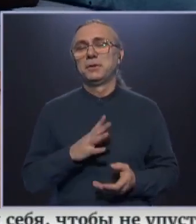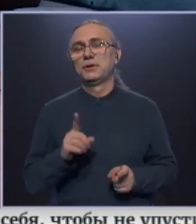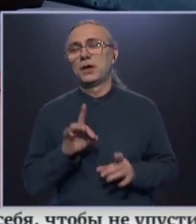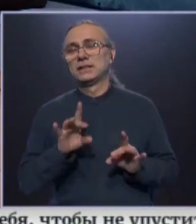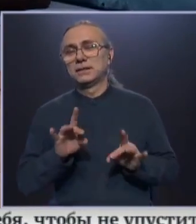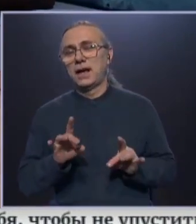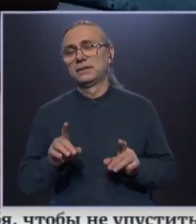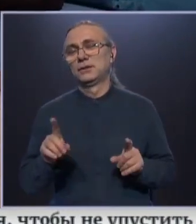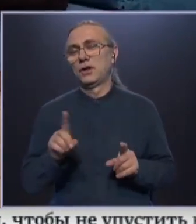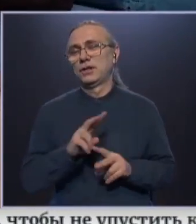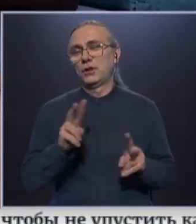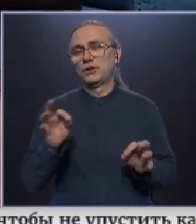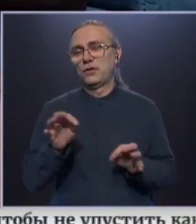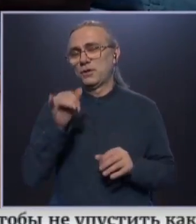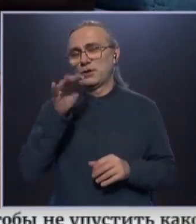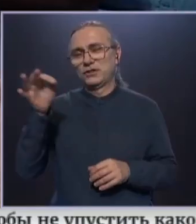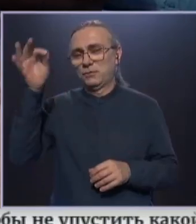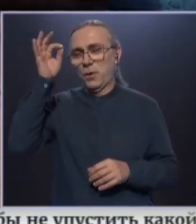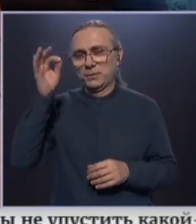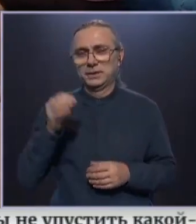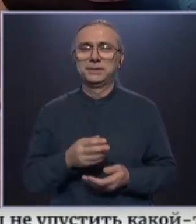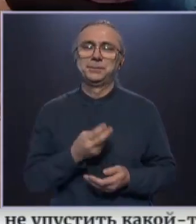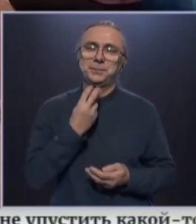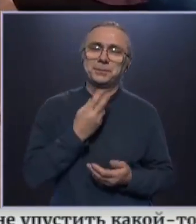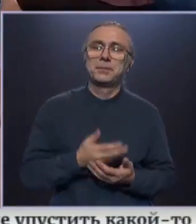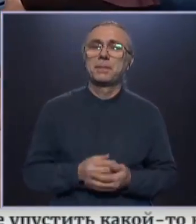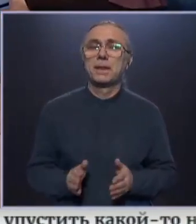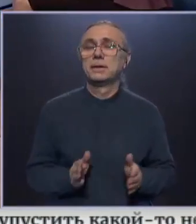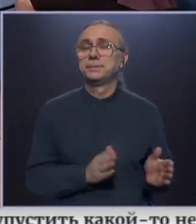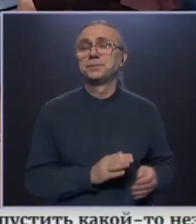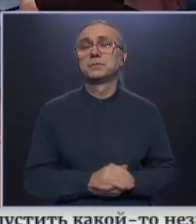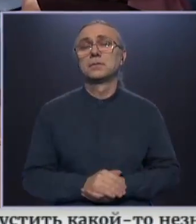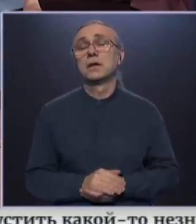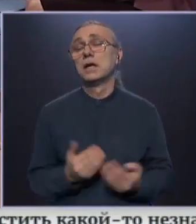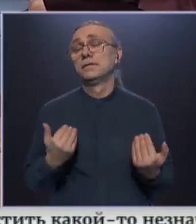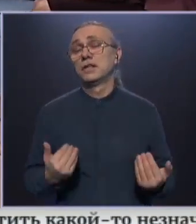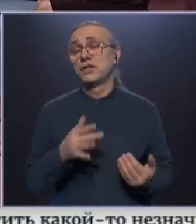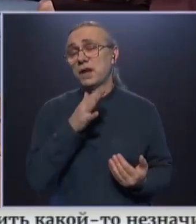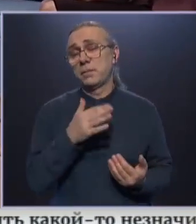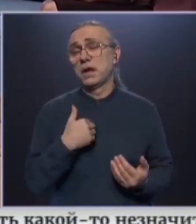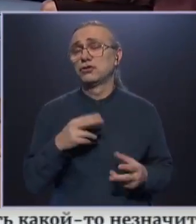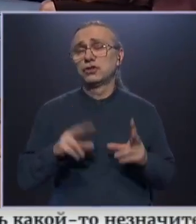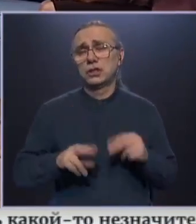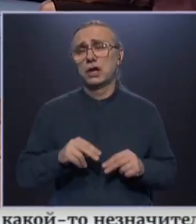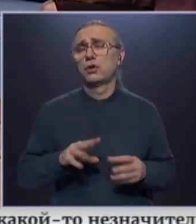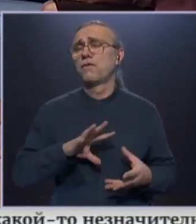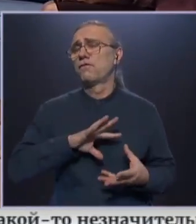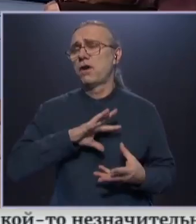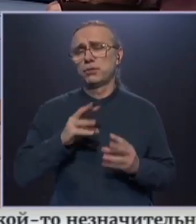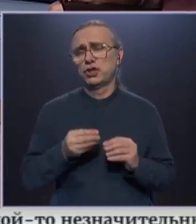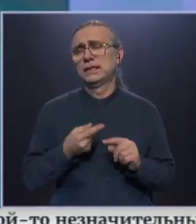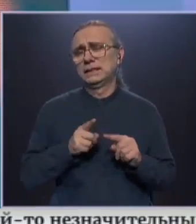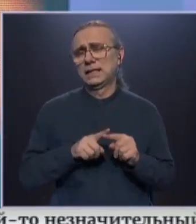вспомнить. Да, вот вы знаете, а в настоящее время я считаю, что вообще с этим надо быть